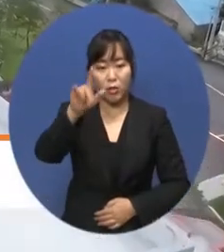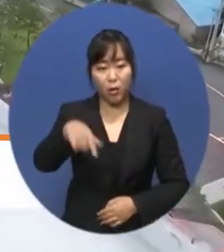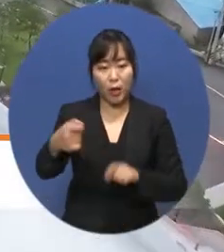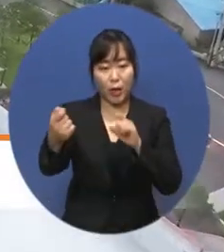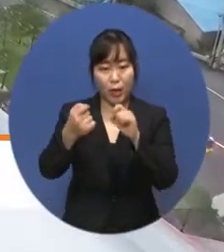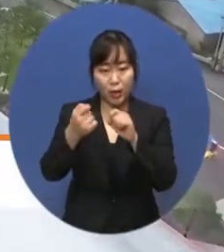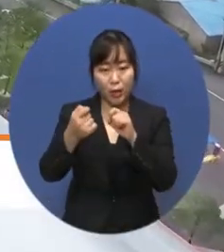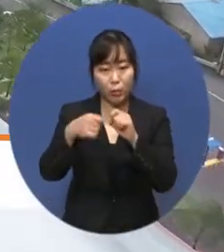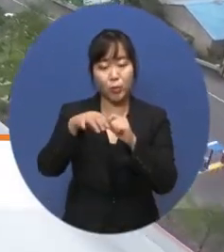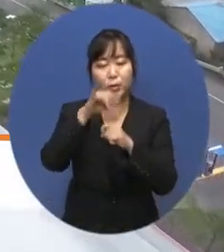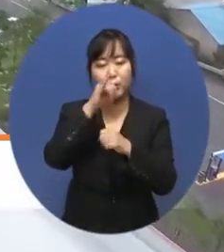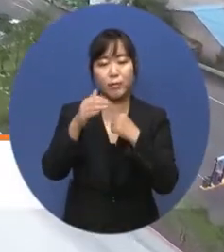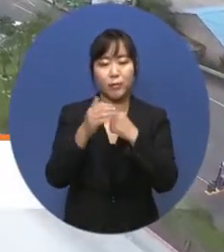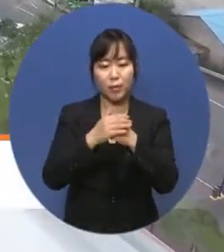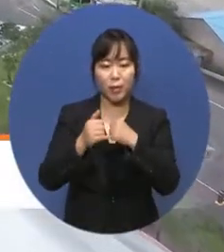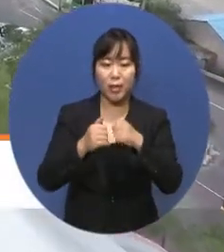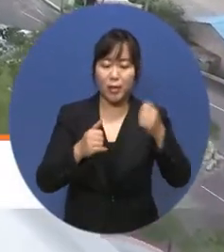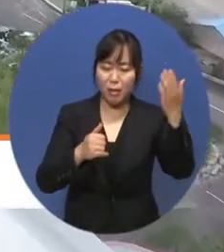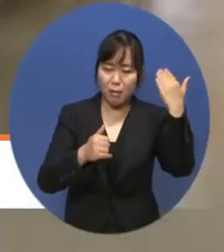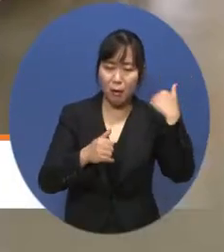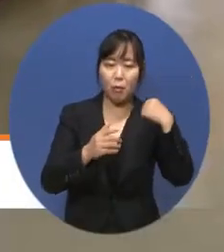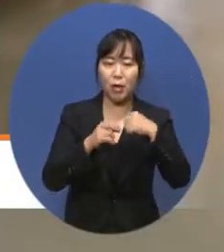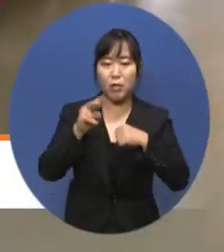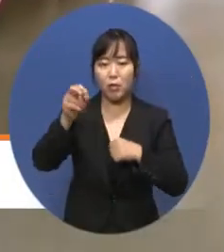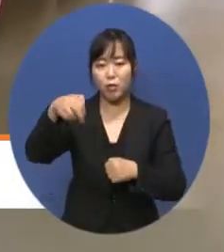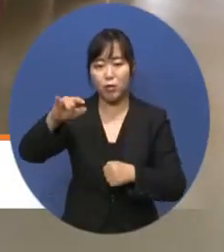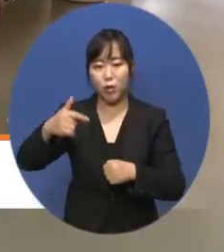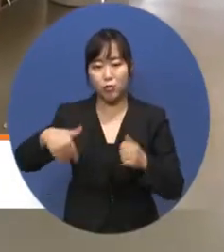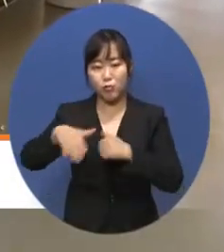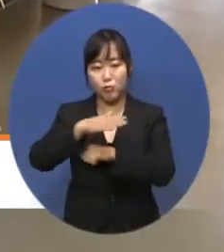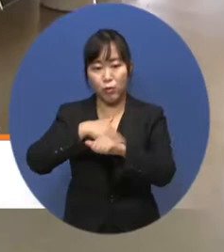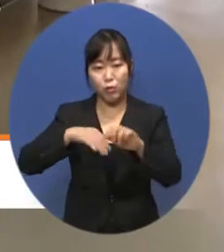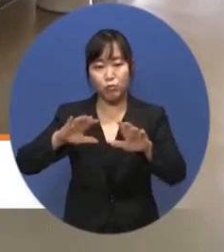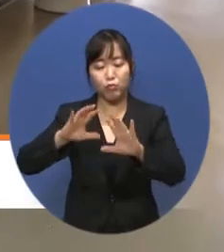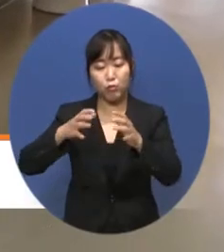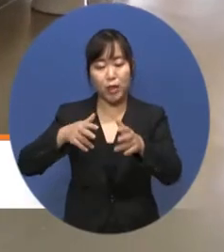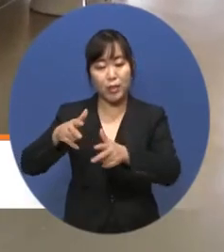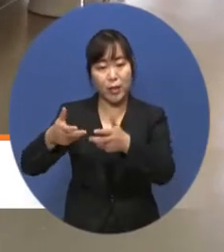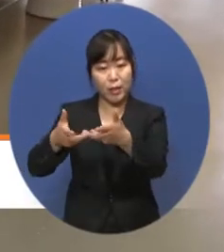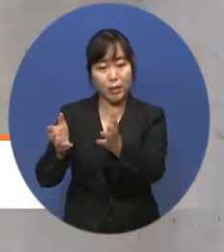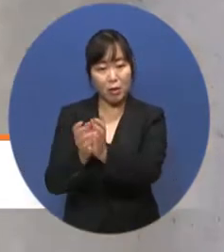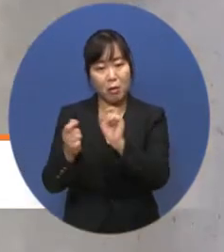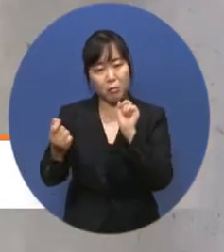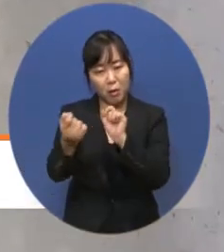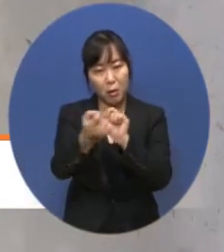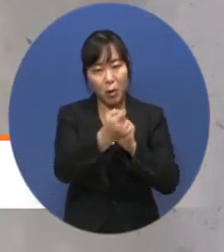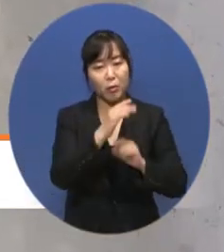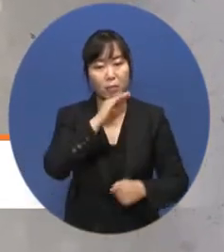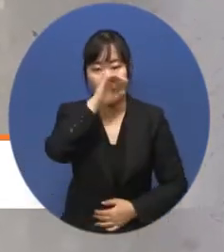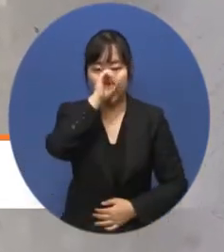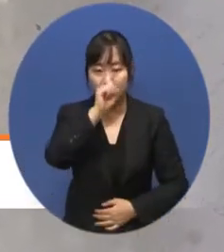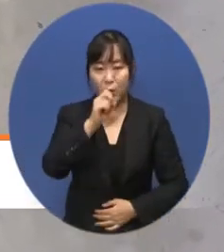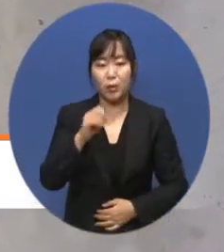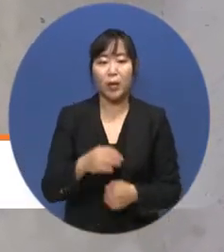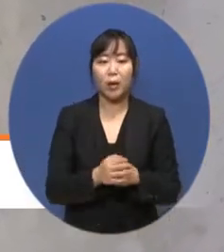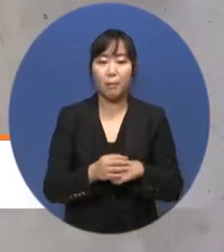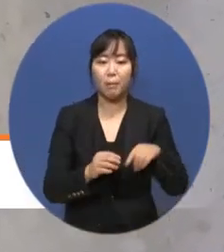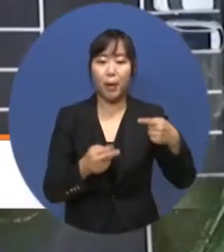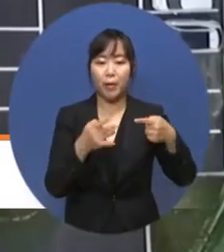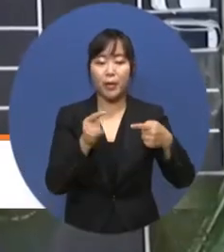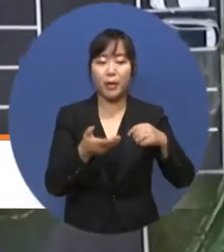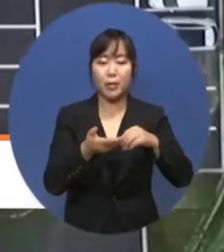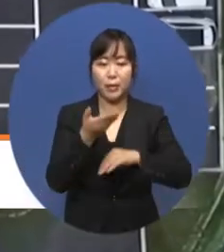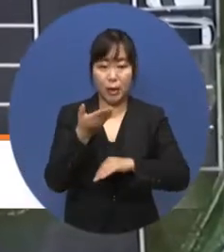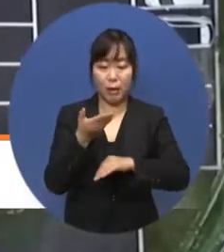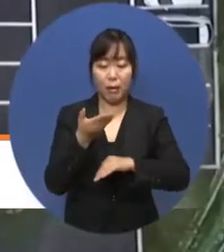사거리에 위치해 구도심과 여천권 여수 국가산단과의 접근성이 좋은 데다 100대 이상의